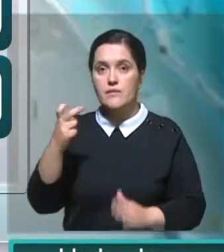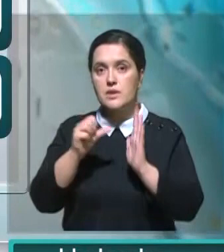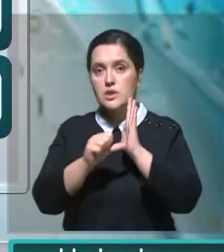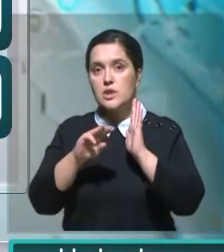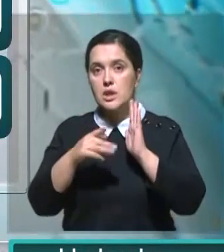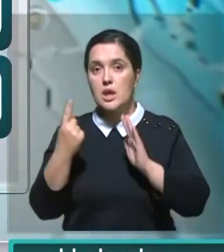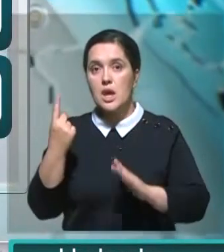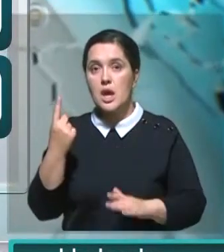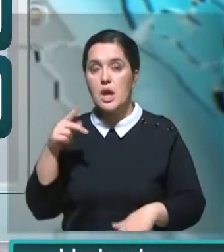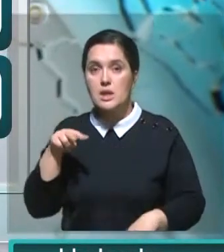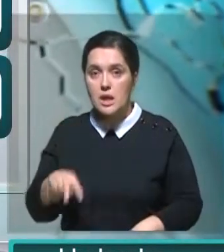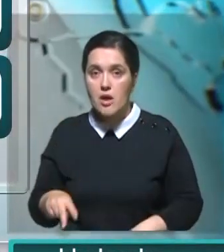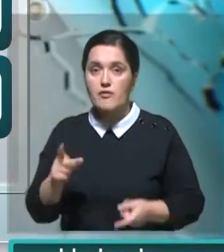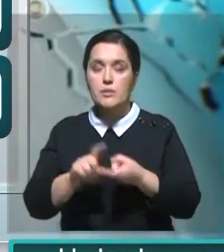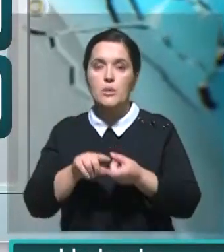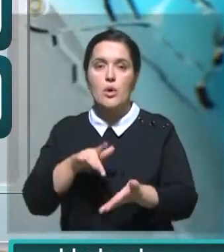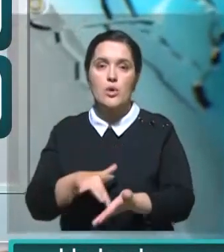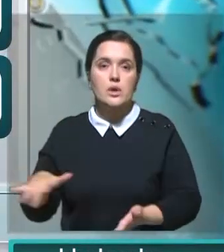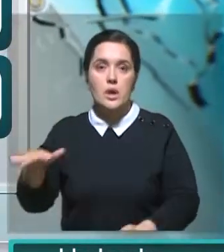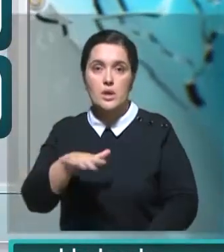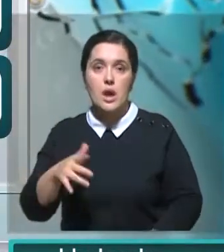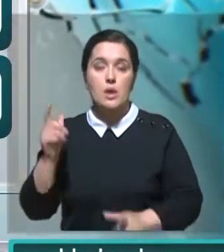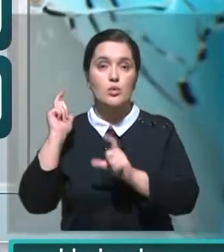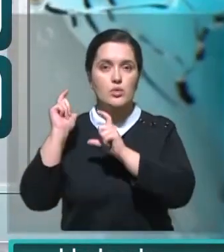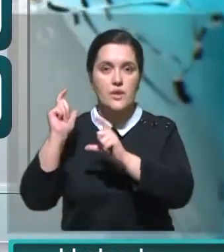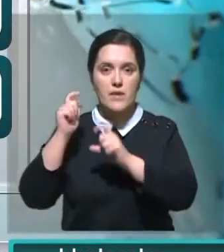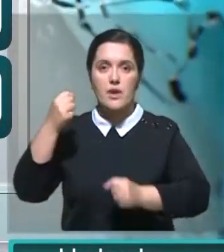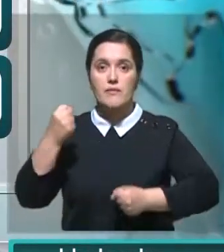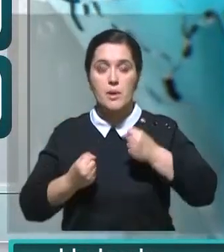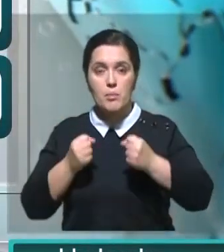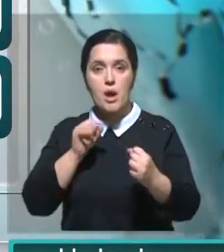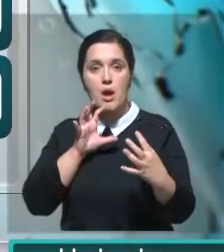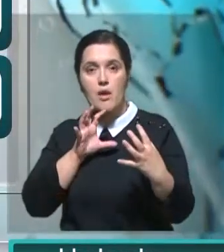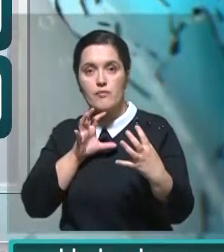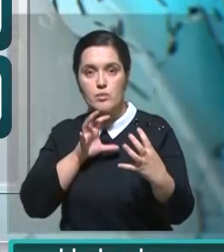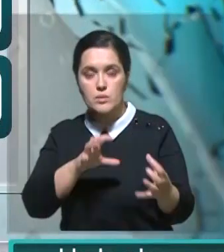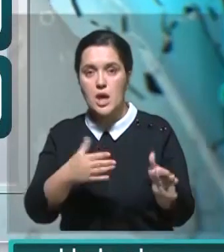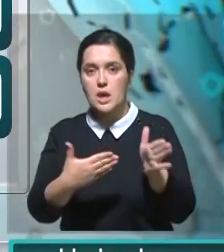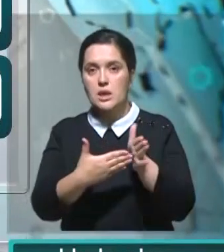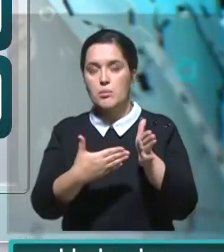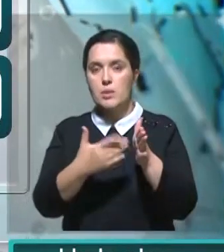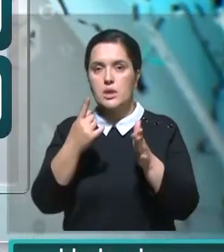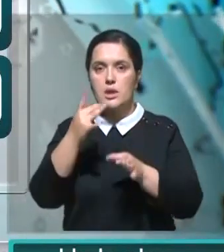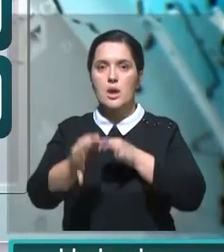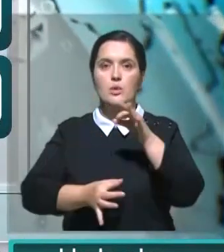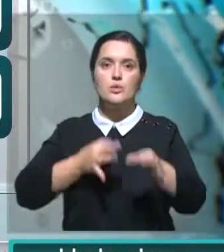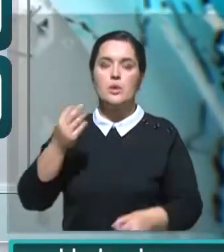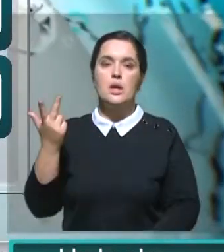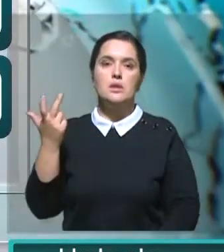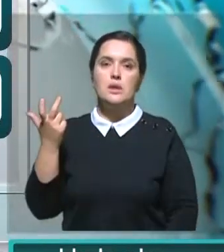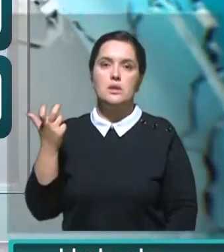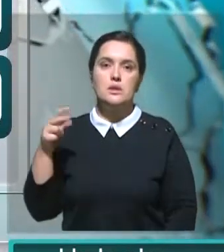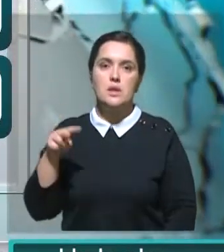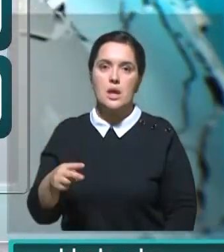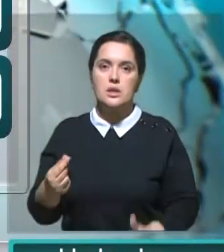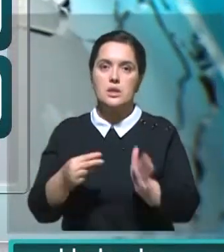230 и 260 тенге за литр в зависимости от региона, а для грузовых авто и автобусов утвержденный лимит в сутки